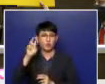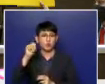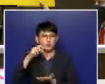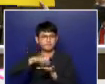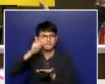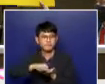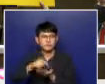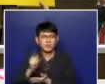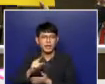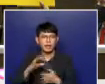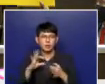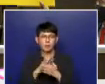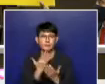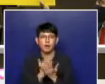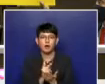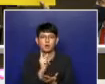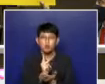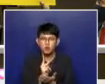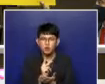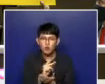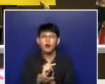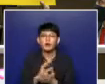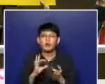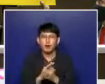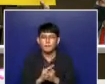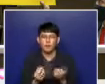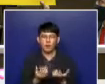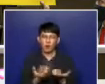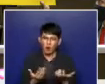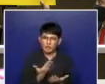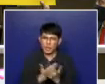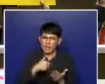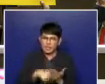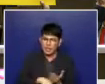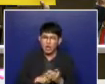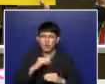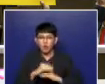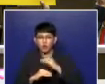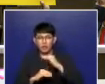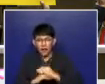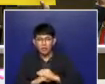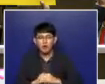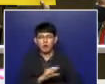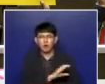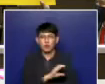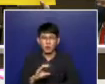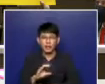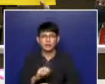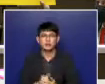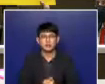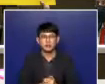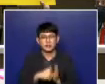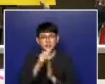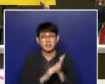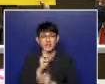ขออนุญาตต้องได้รับอนุญาตจากท้องถิ่นข้างเคียงเห็นมั้ยครับคุณผู้ชมครับนึกภาพเี่นี่คือปัญหามันเป็นปัญหา